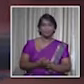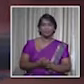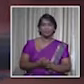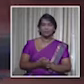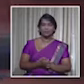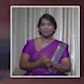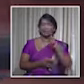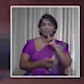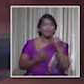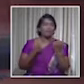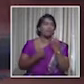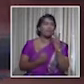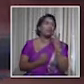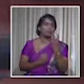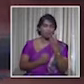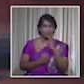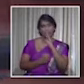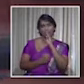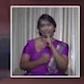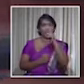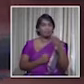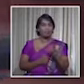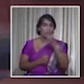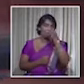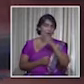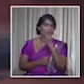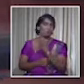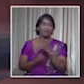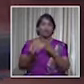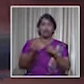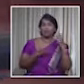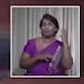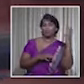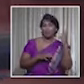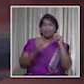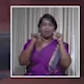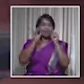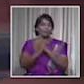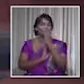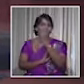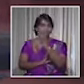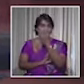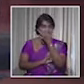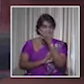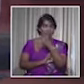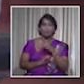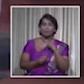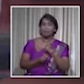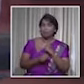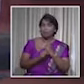ओय किव्वट वाहन तुन यन्न मेहेमयि एक दवसे मातरट तुनयि अनुराधपुरयट तुनयि कतरगमट तुनयि ए कियन्ने